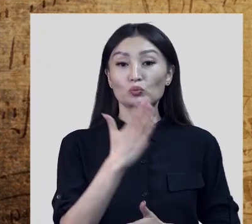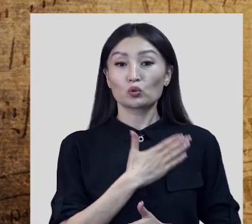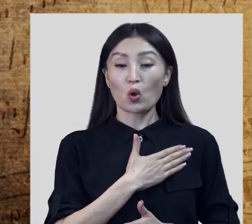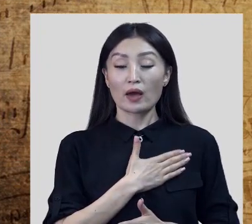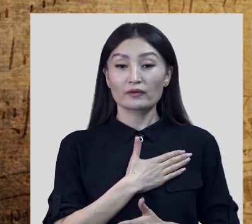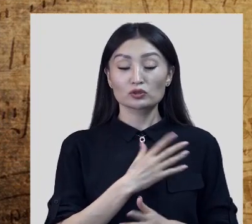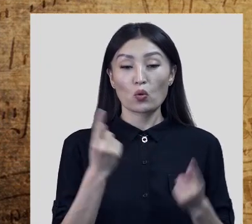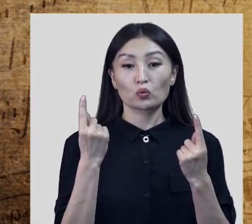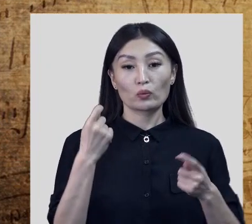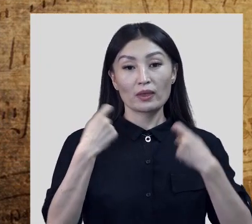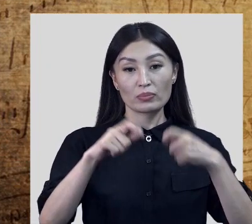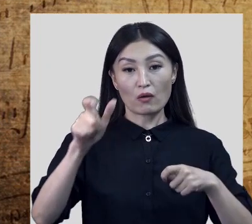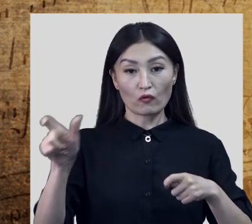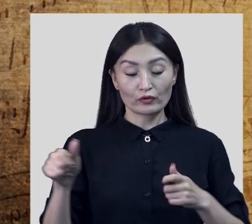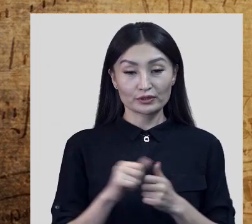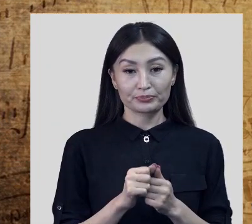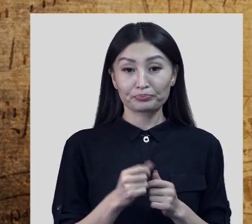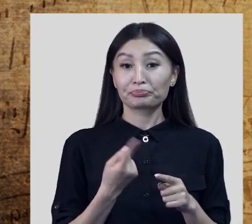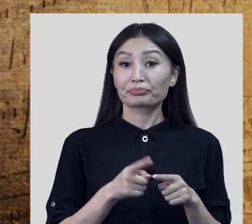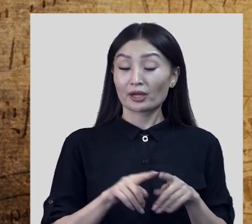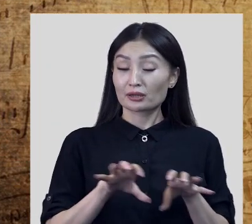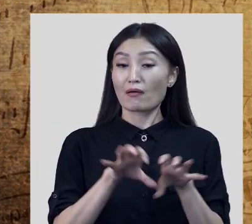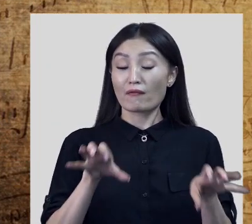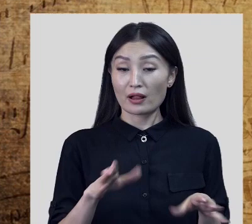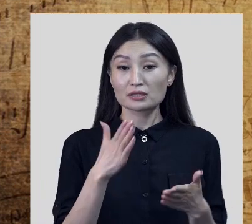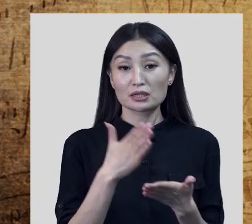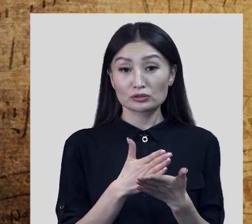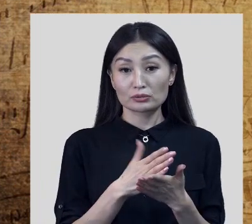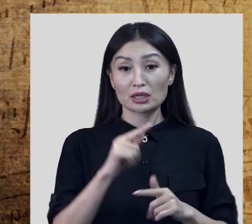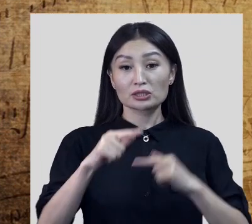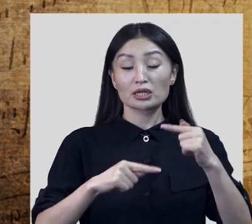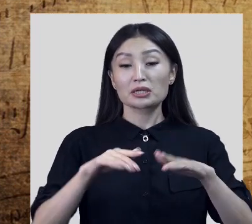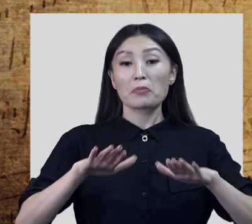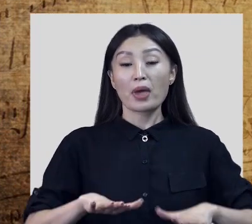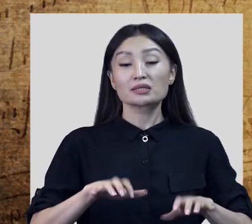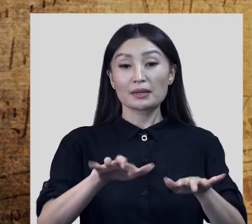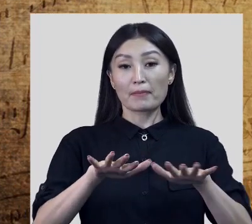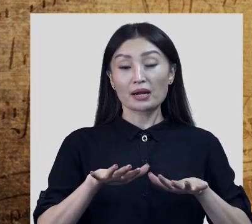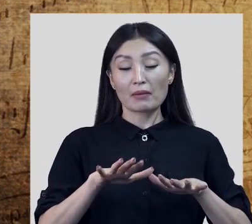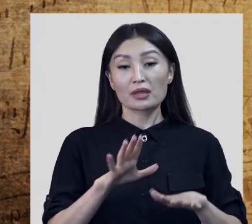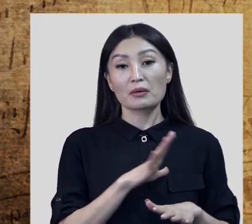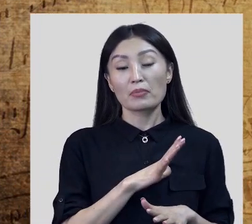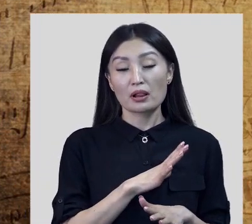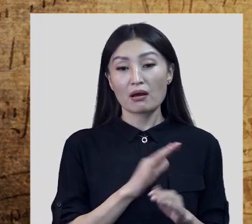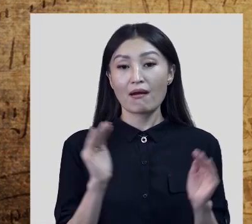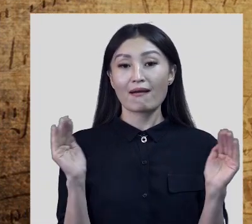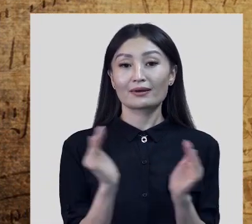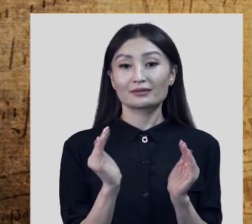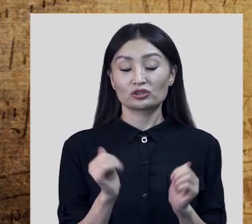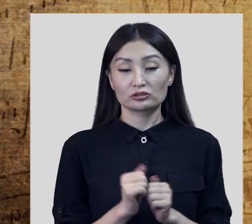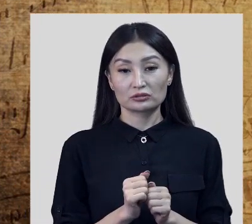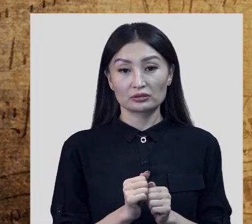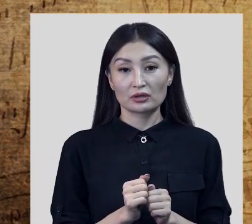крупную торговца но эта власть хоть и осуществляемые через местные парламенты было крайне ограничен